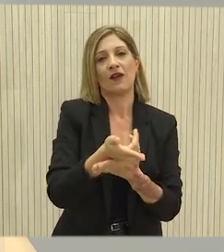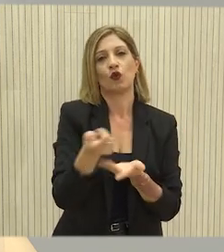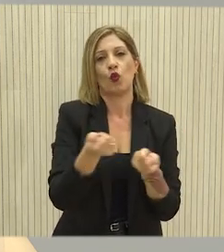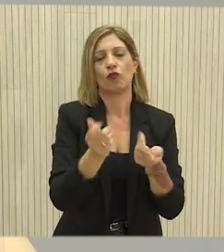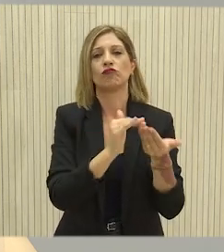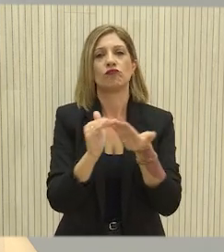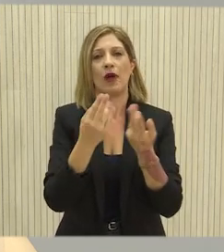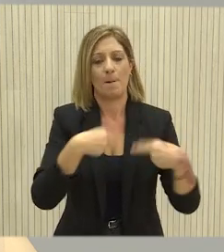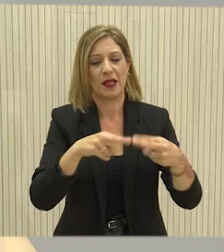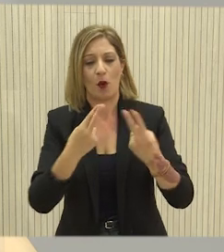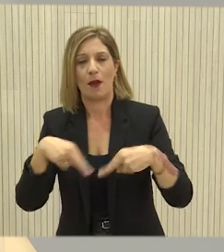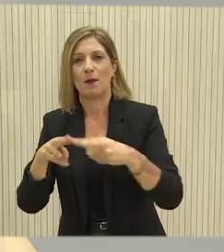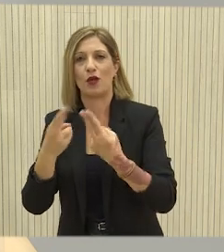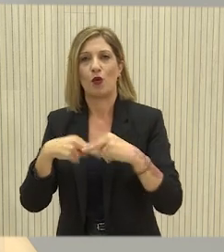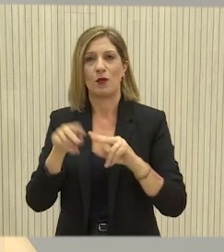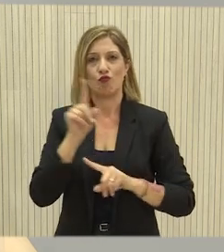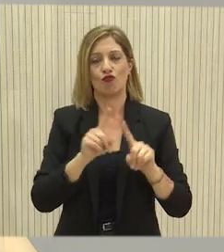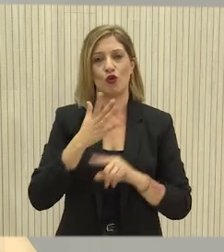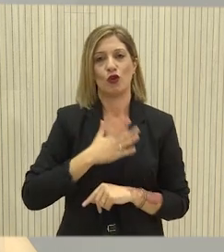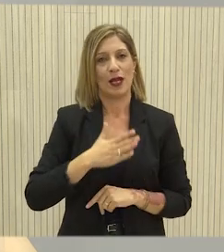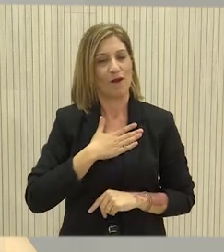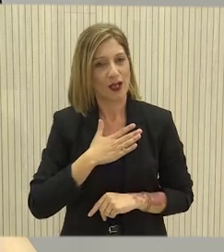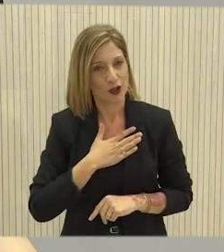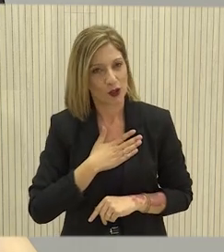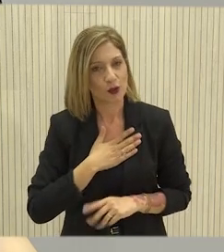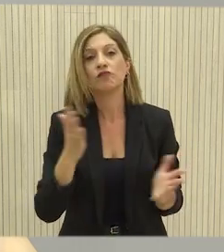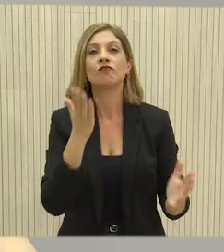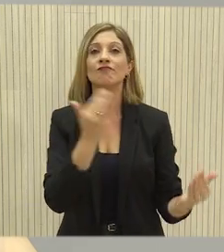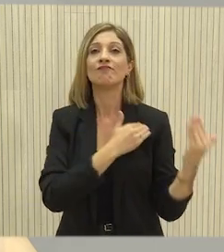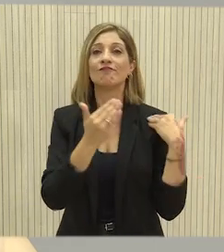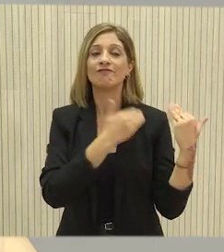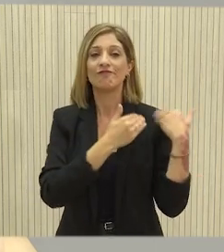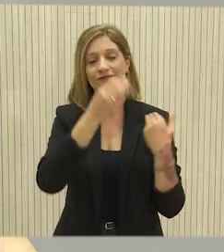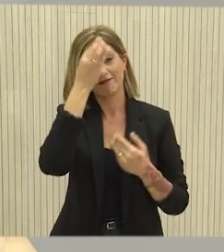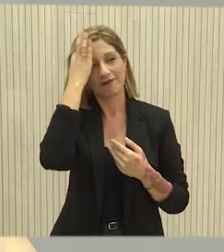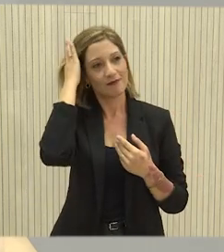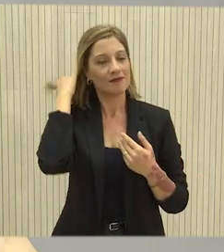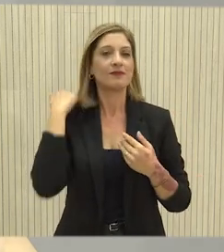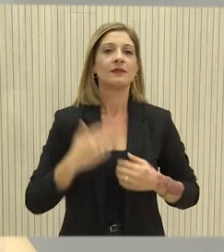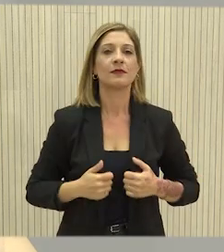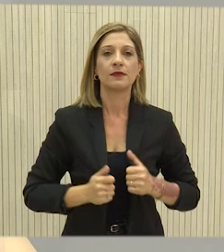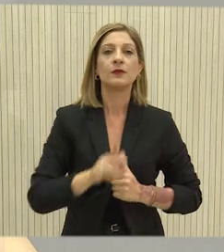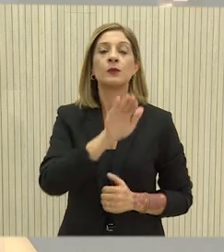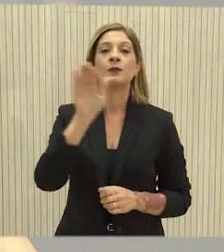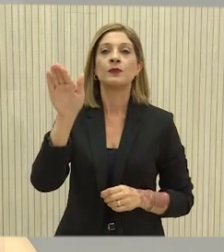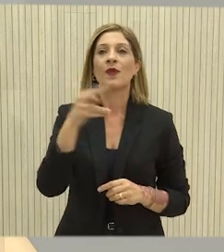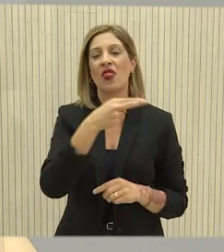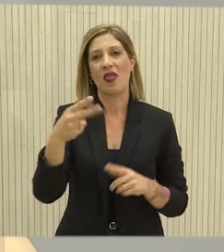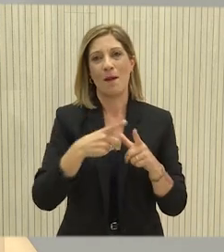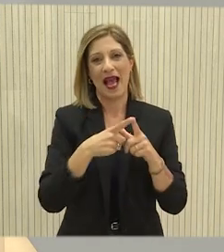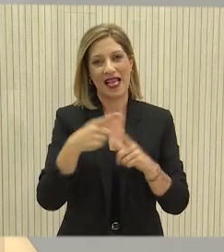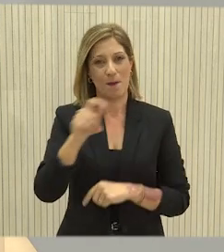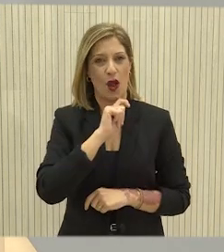οργανισμών να εκδηλώσουν ενδιαφέρον. Ευχαριστώ. Αν έχετε ερωτήσεις. Ευχαριστούμε στο διάφορα το